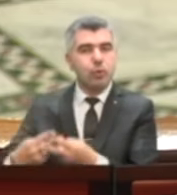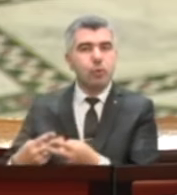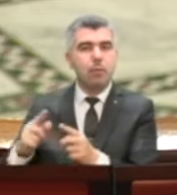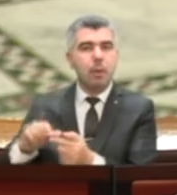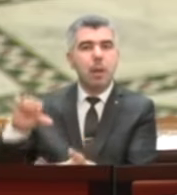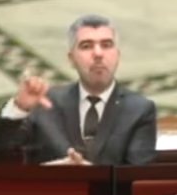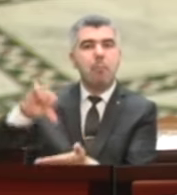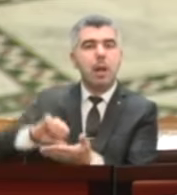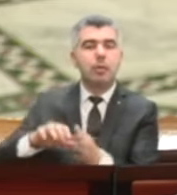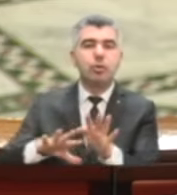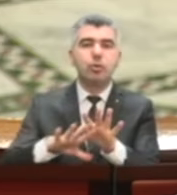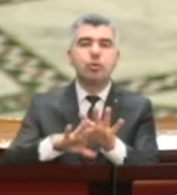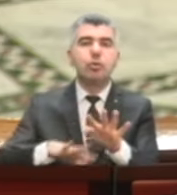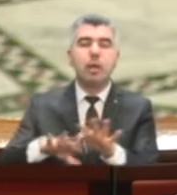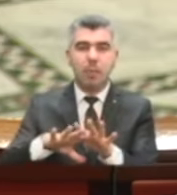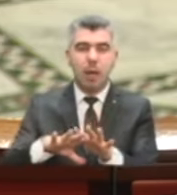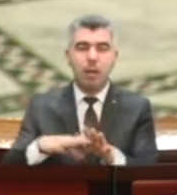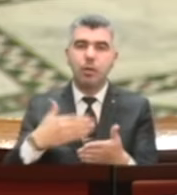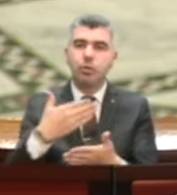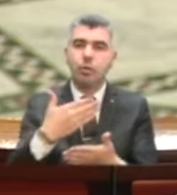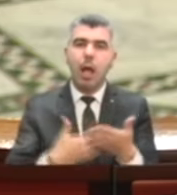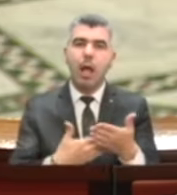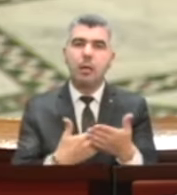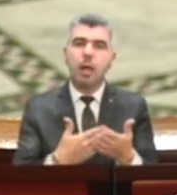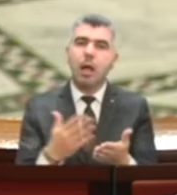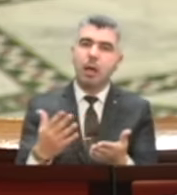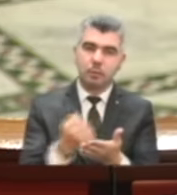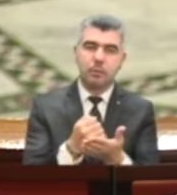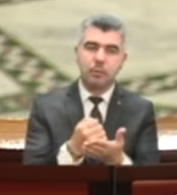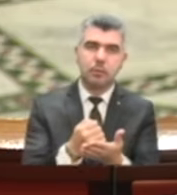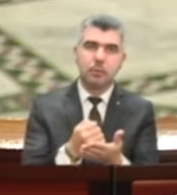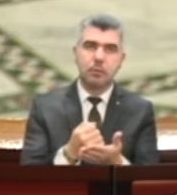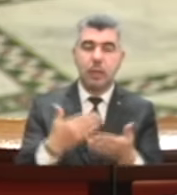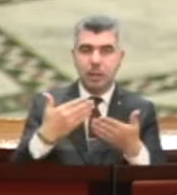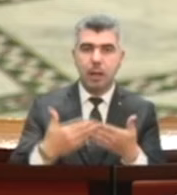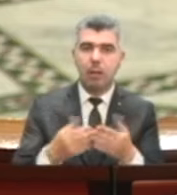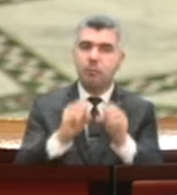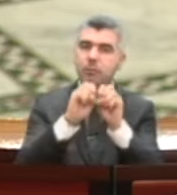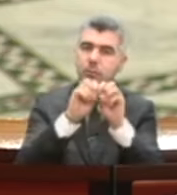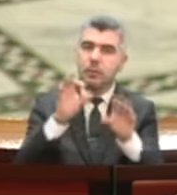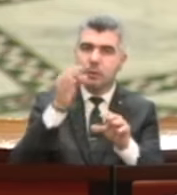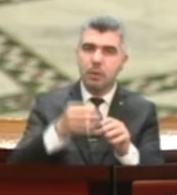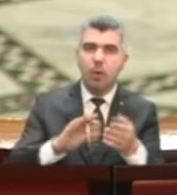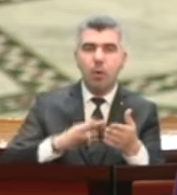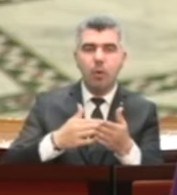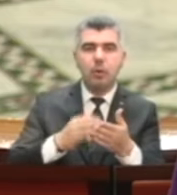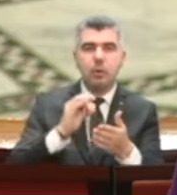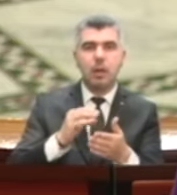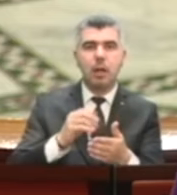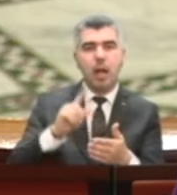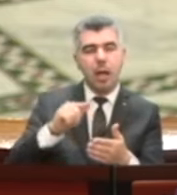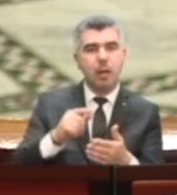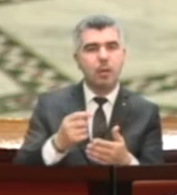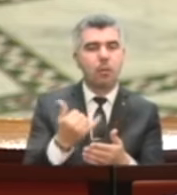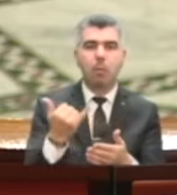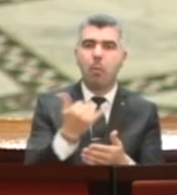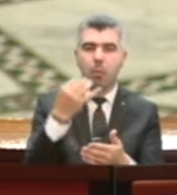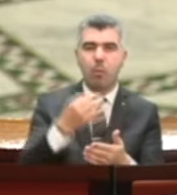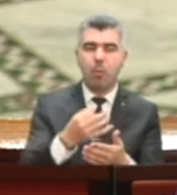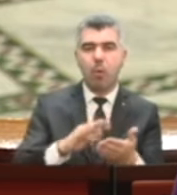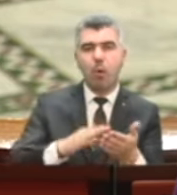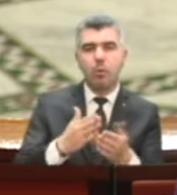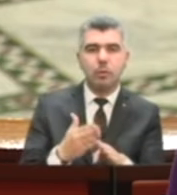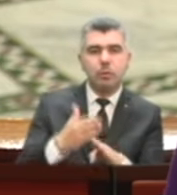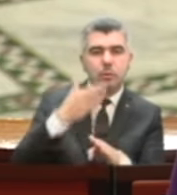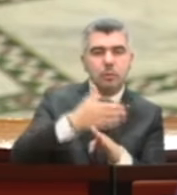الاجتماعي باش كياخذوا الشهادة ديال الإعاقة. إذا حاليا معممة والآليات منزلة باش يكون